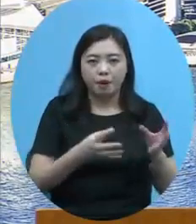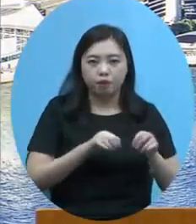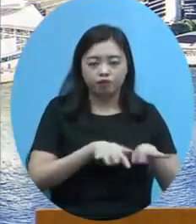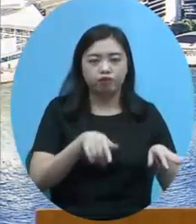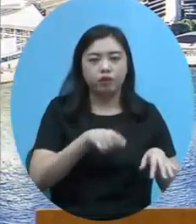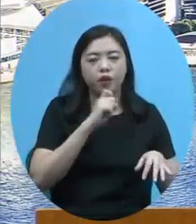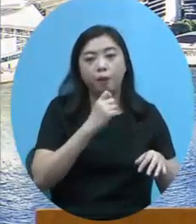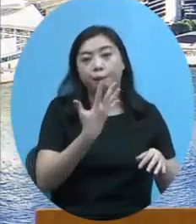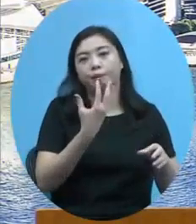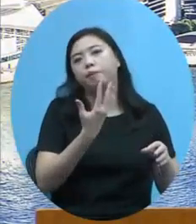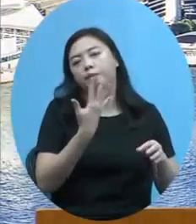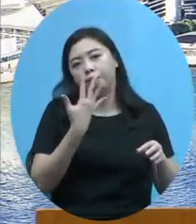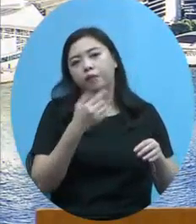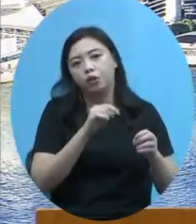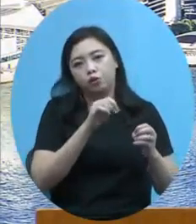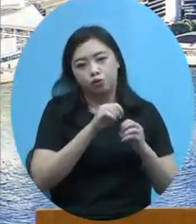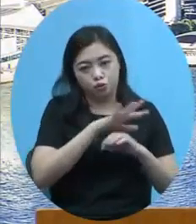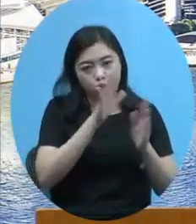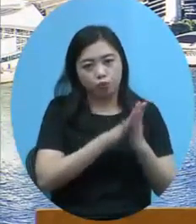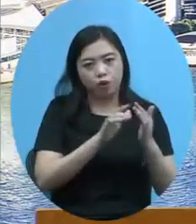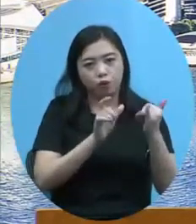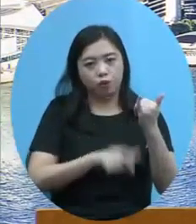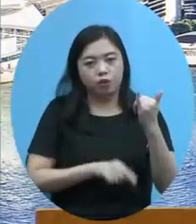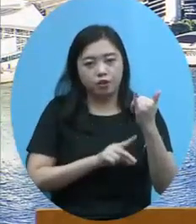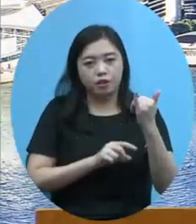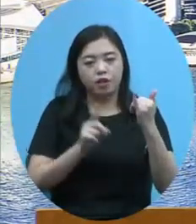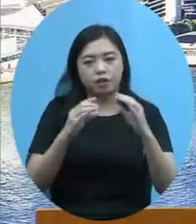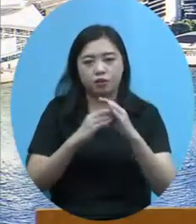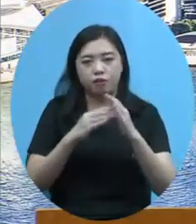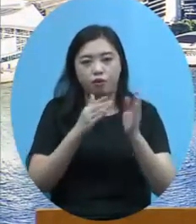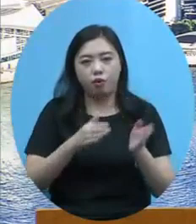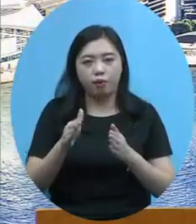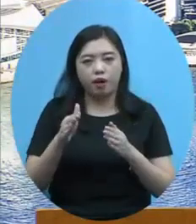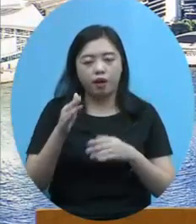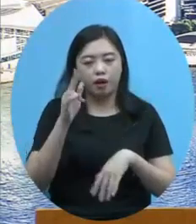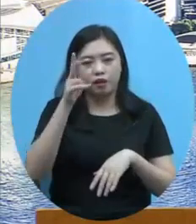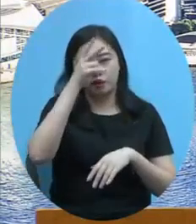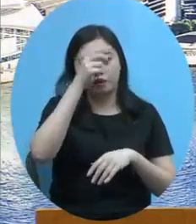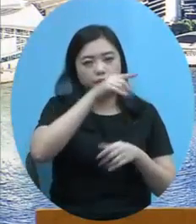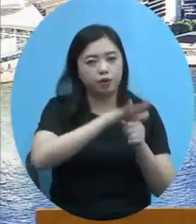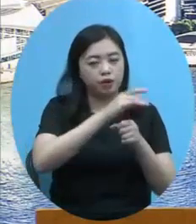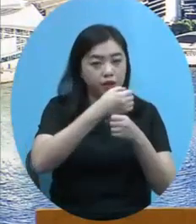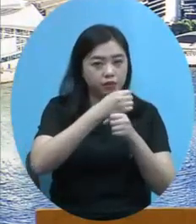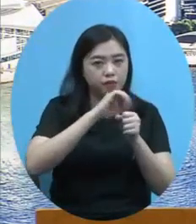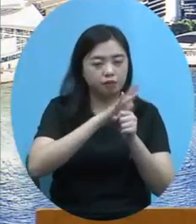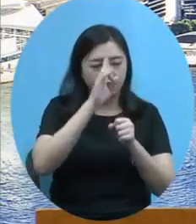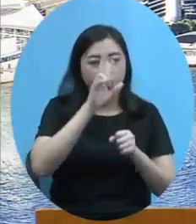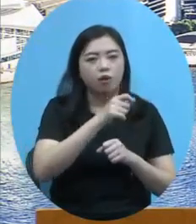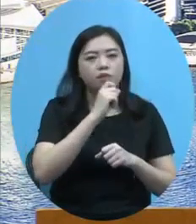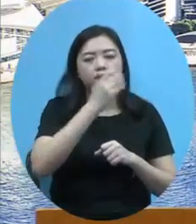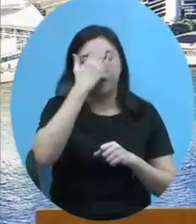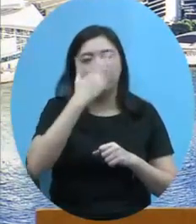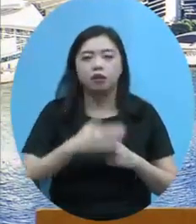係有5宗嘅個案。咁佢哋全部係喺6月12日社會福利處安排嘅核酸檢測咧，驗到係陽性嘅。